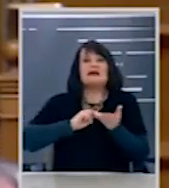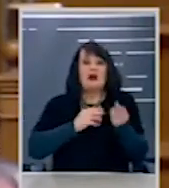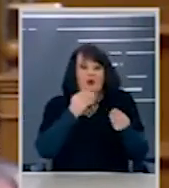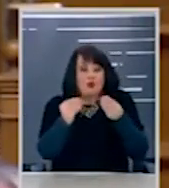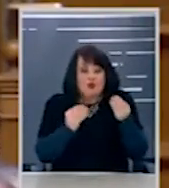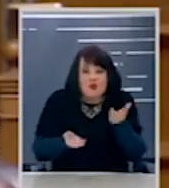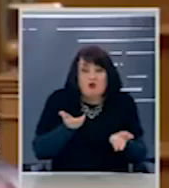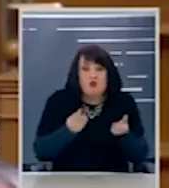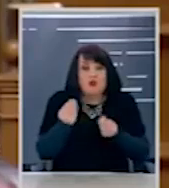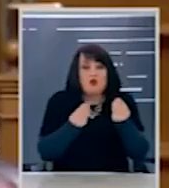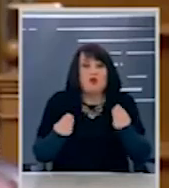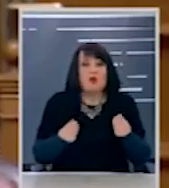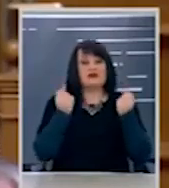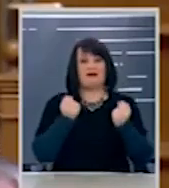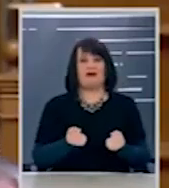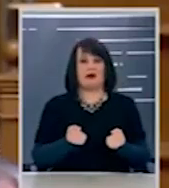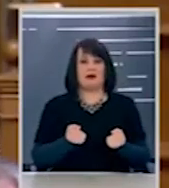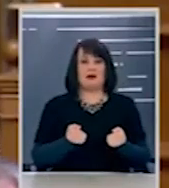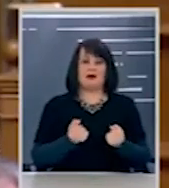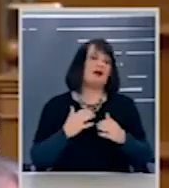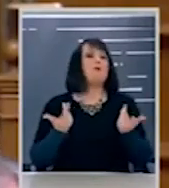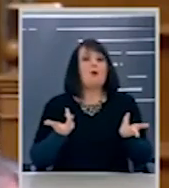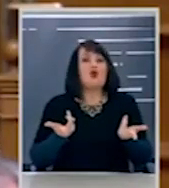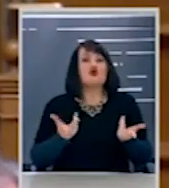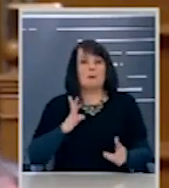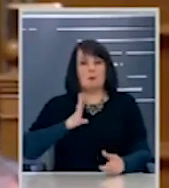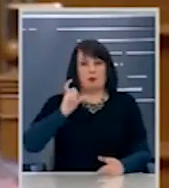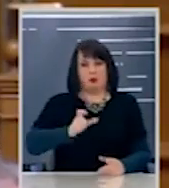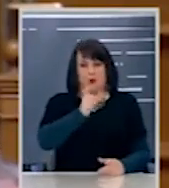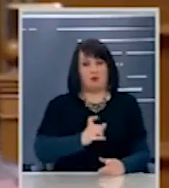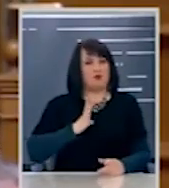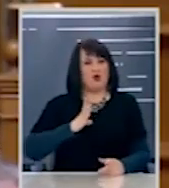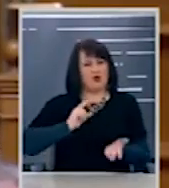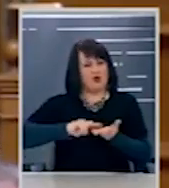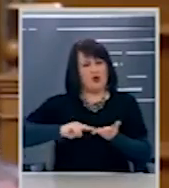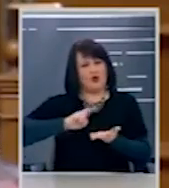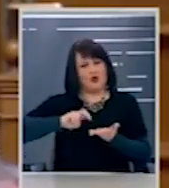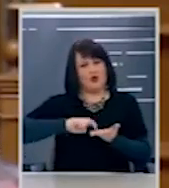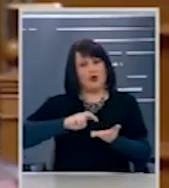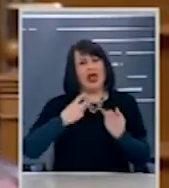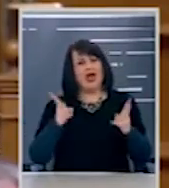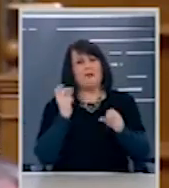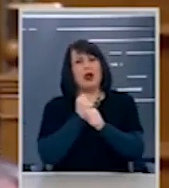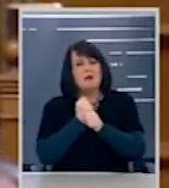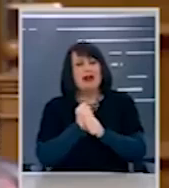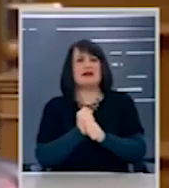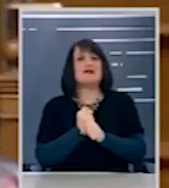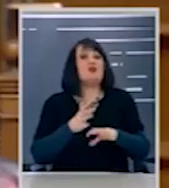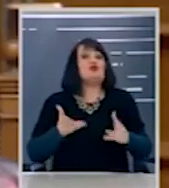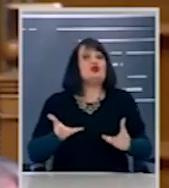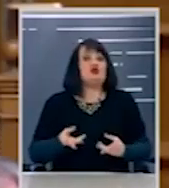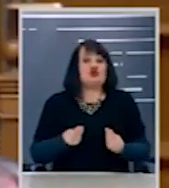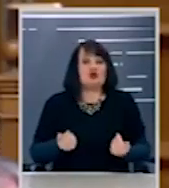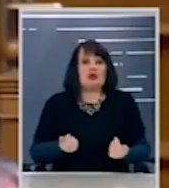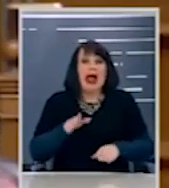πώς κατανείμαμε αυτά τα βάρη στους πολίτες, στις εισφορές, στους ελεύθερους επαγγελματίες, πώς, με